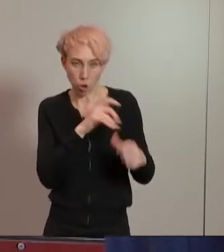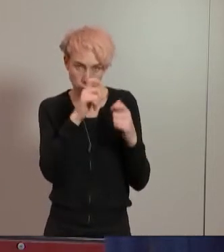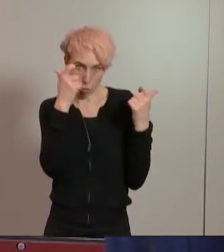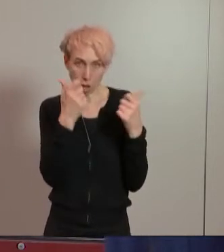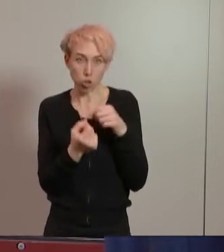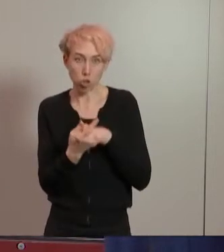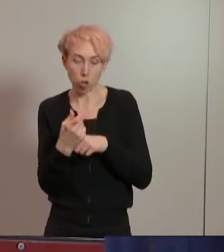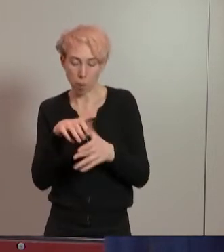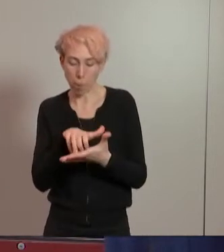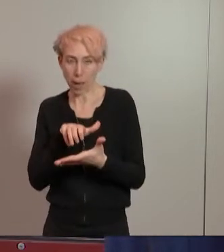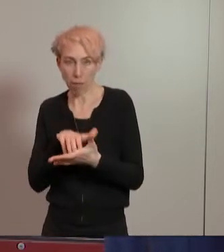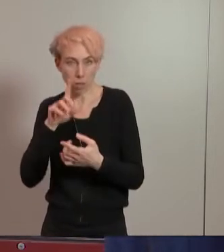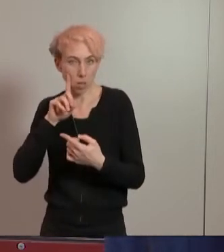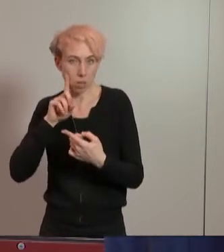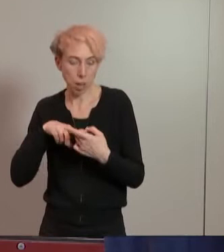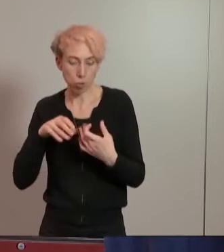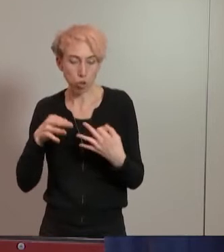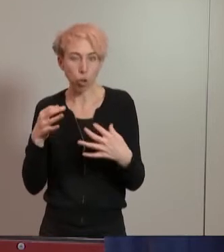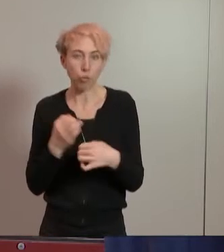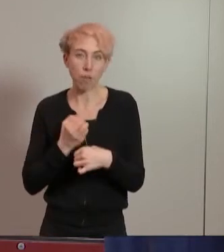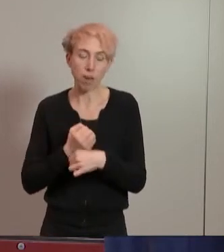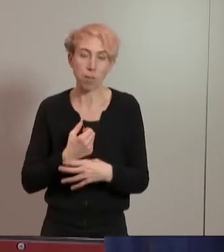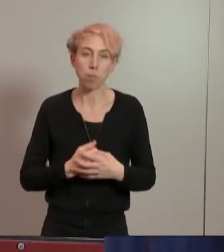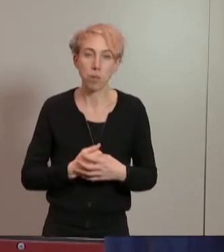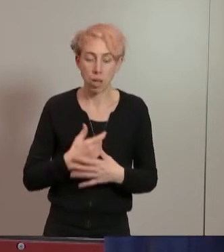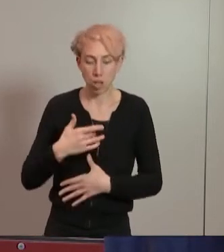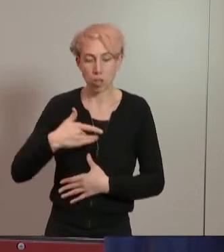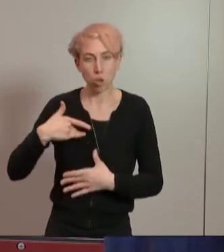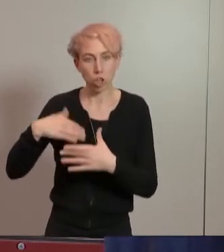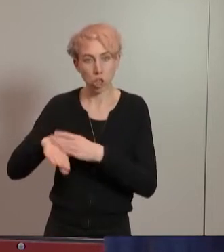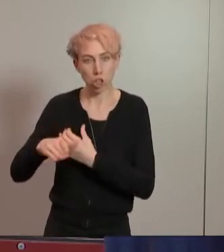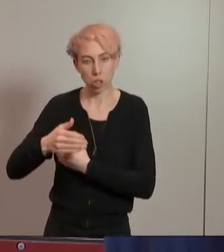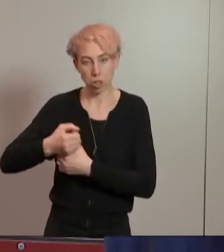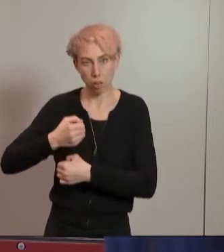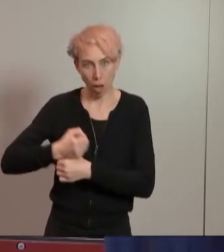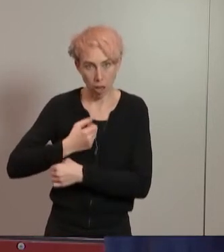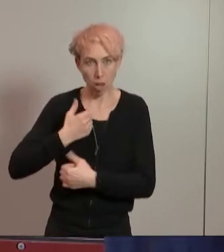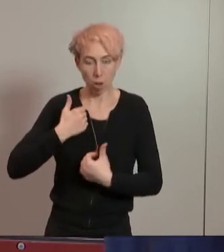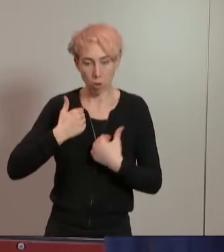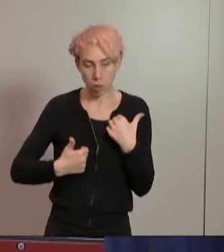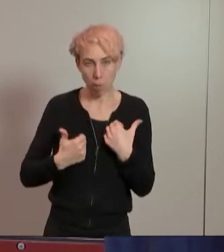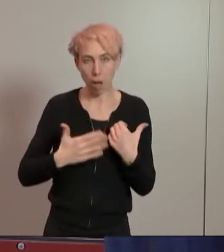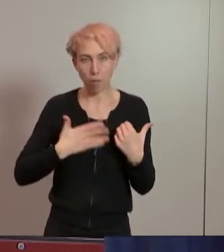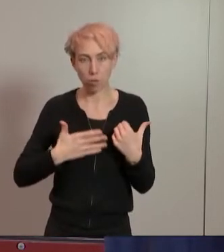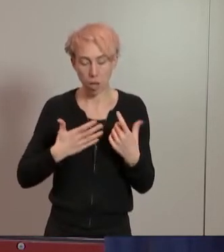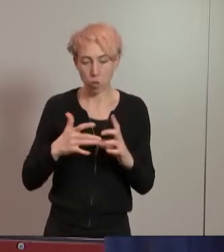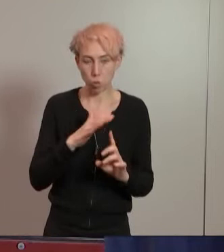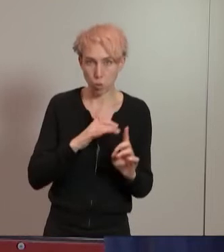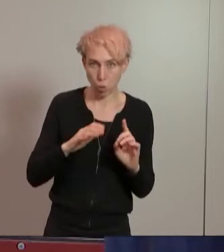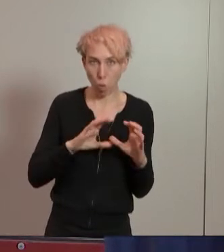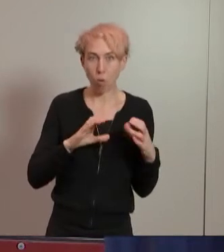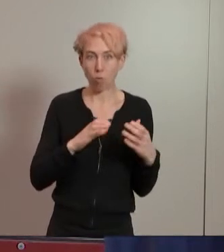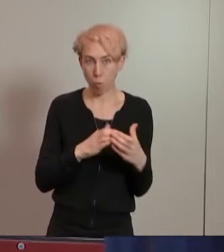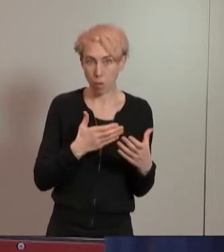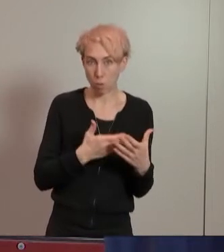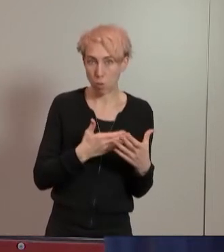les paragraphes sur le temps de travail. La santé au travail, le handicap, les avantages sociaux et la formation, où il